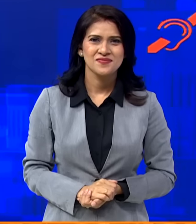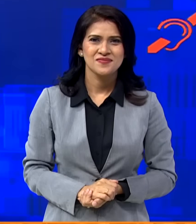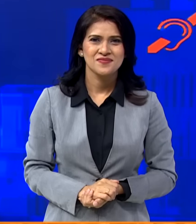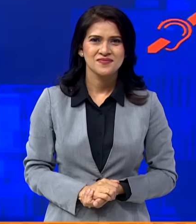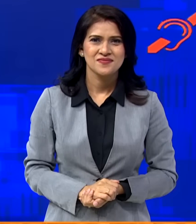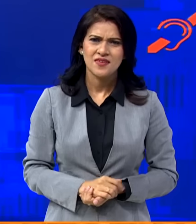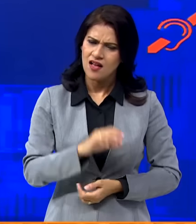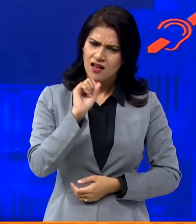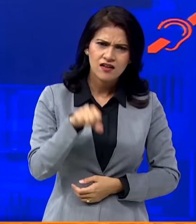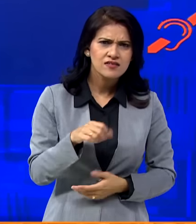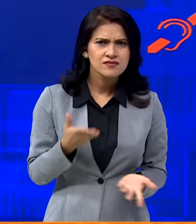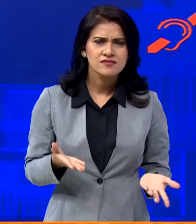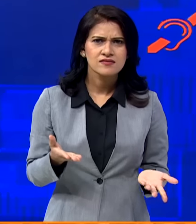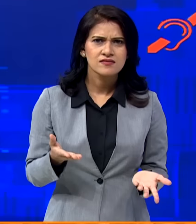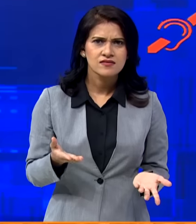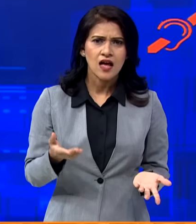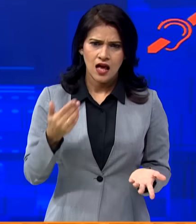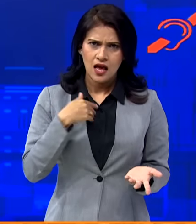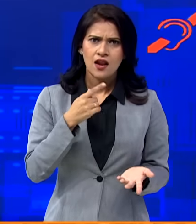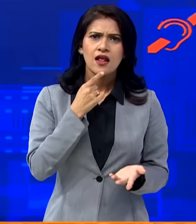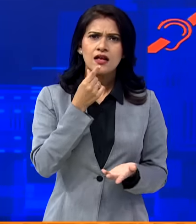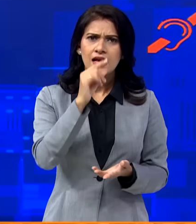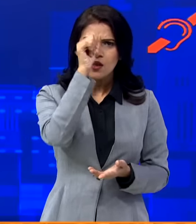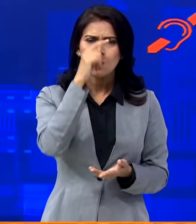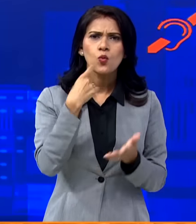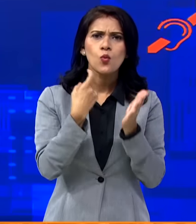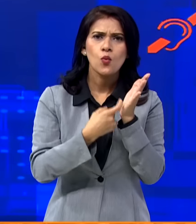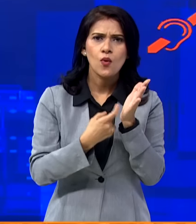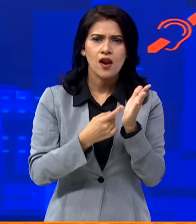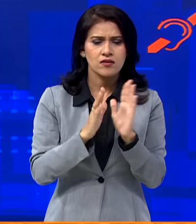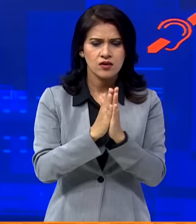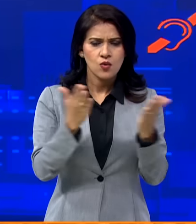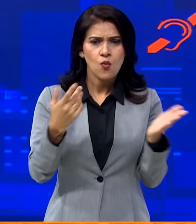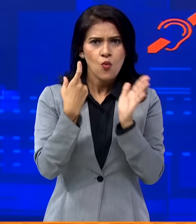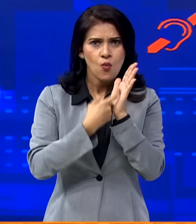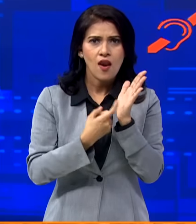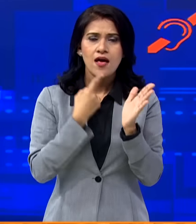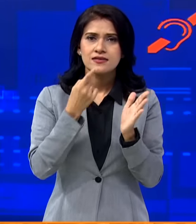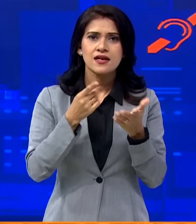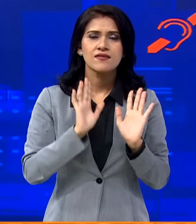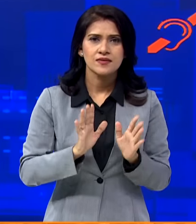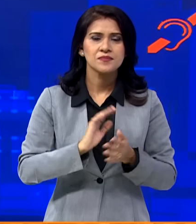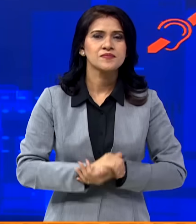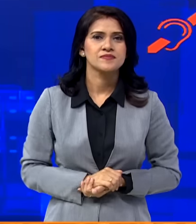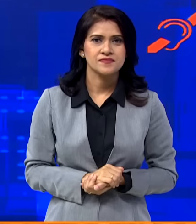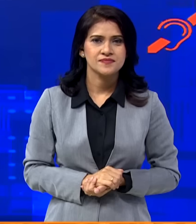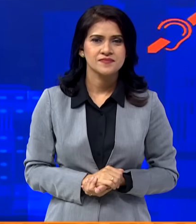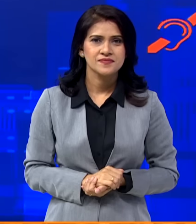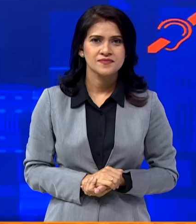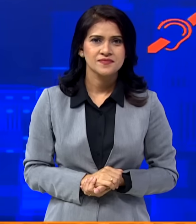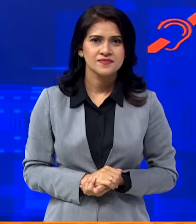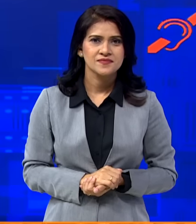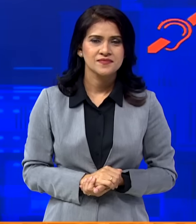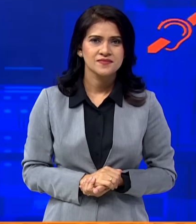और हमारे यहां कहा गया है हमारे यहां कहा गया हमारे सनातन के शास्त्रों में कहा गया यत्र नार्यस्तु पूजते रमंते तत्र